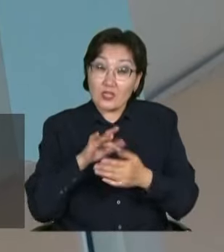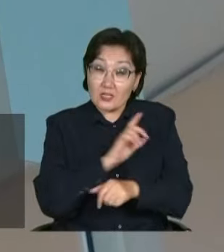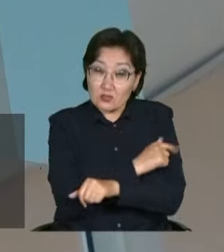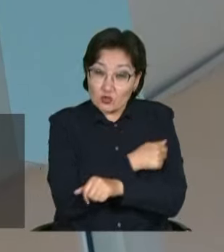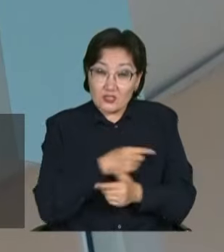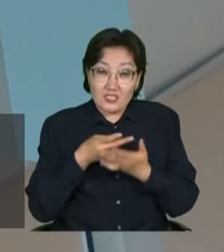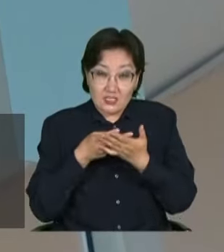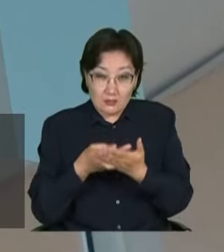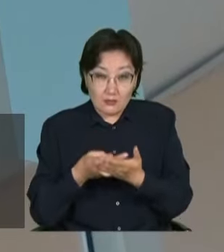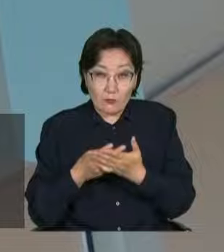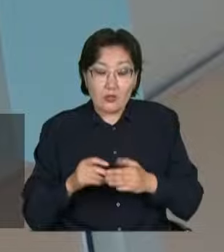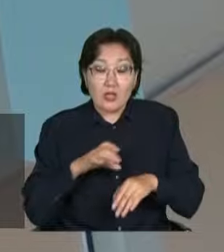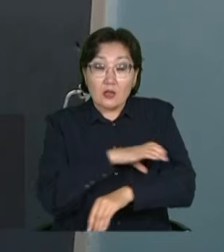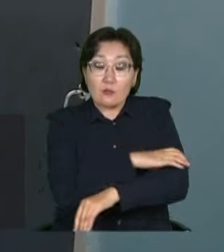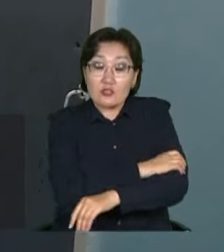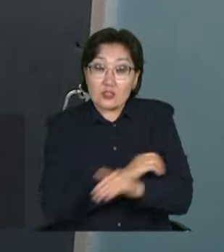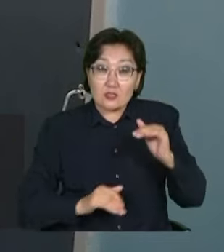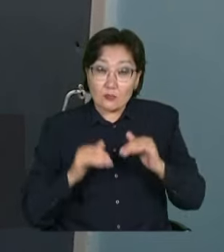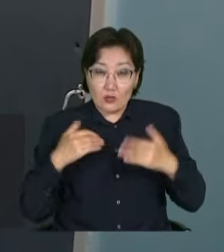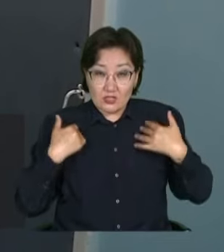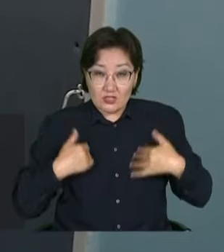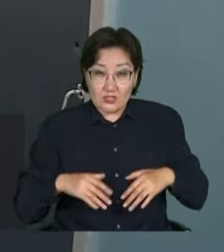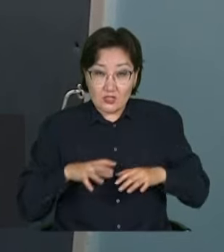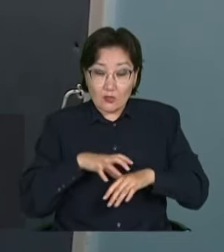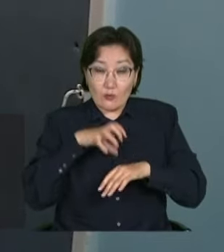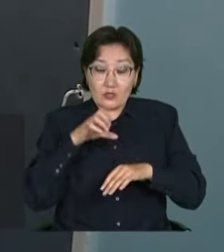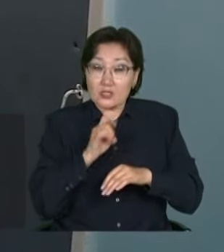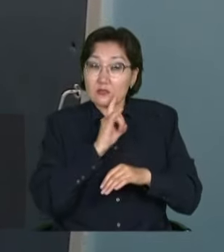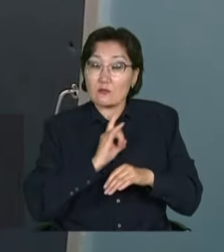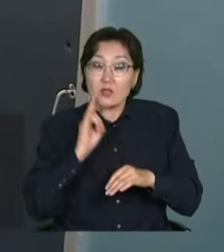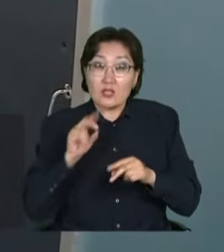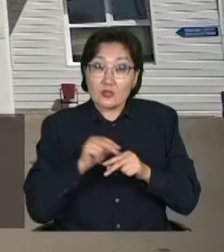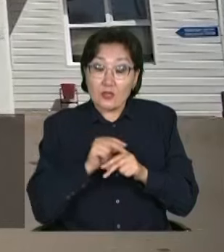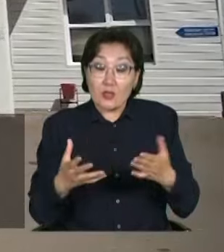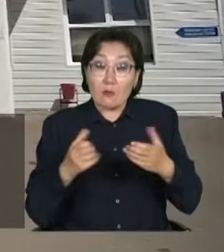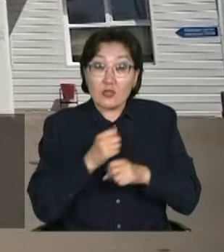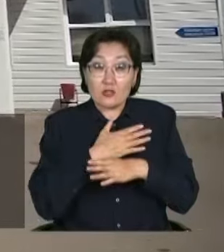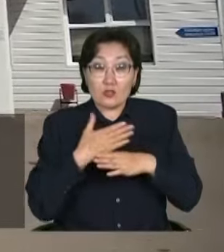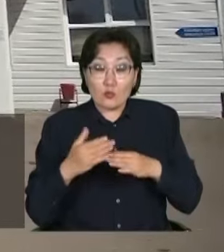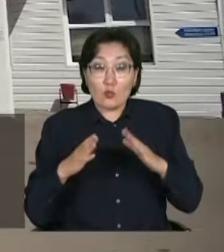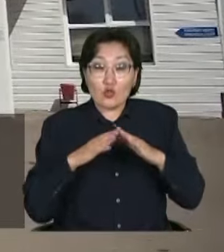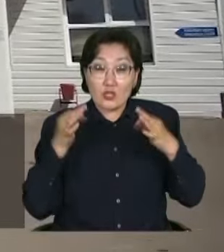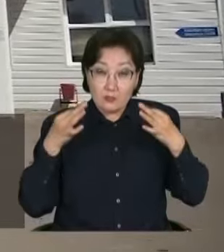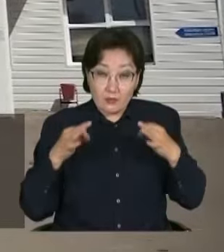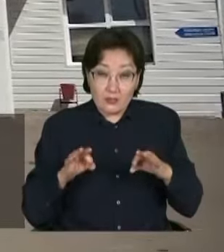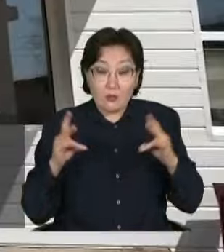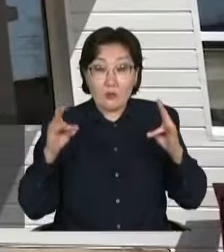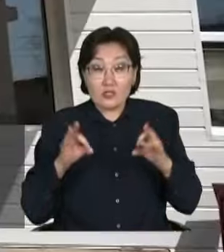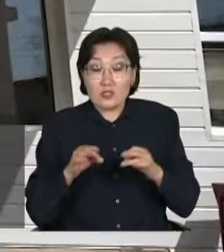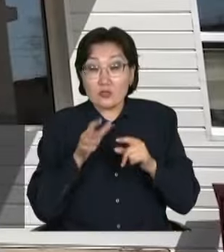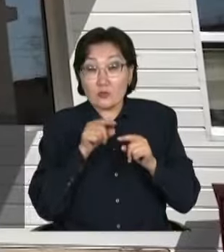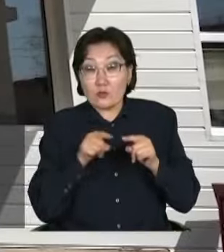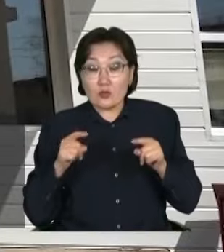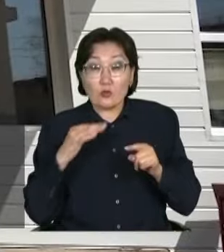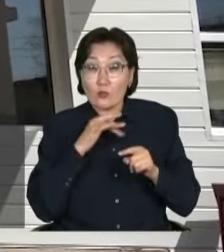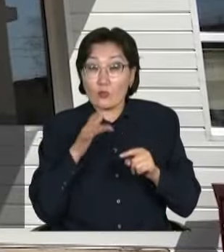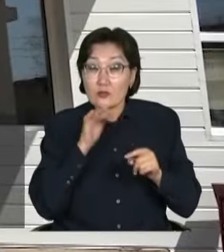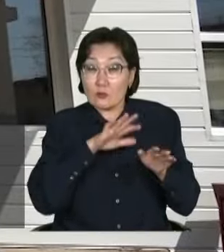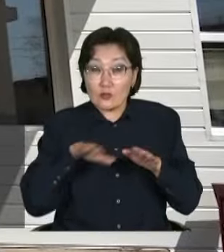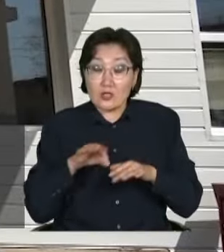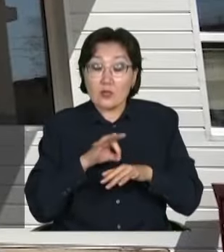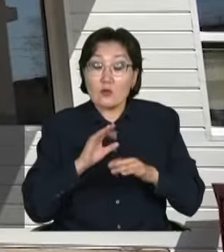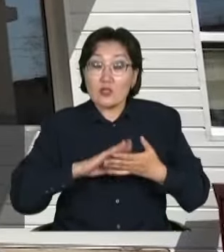ауруханаға жатқызады. Қан қысымы жоғарылап, денесі ісіген келіншек біраз ем-домын алғаннан кейін үйіне жіберіліпті. Алайда арада көп уақыт өтпей,